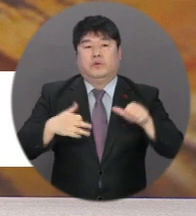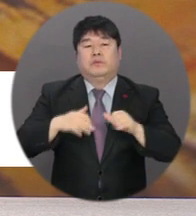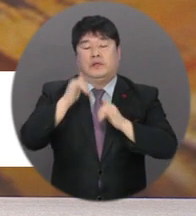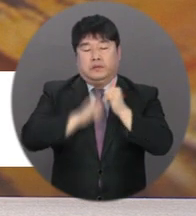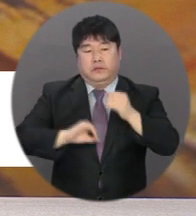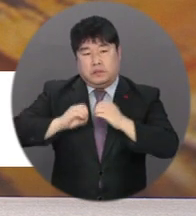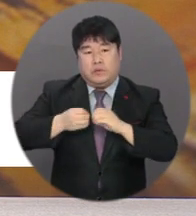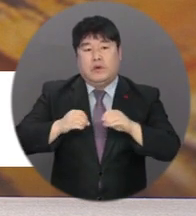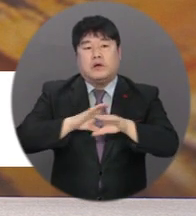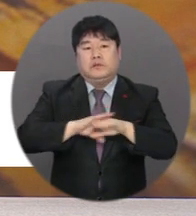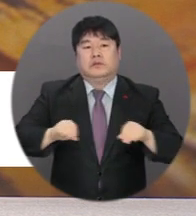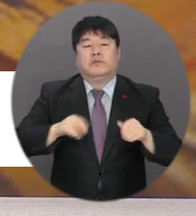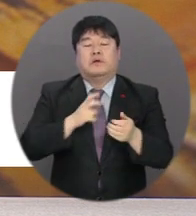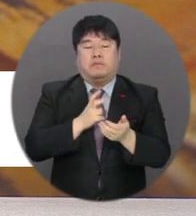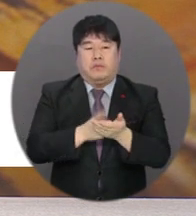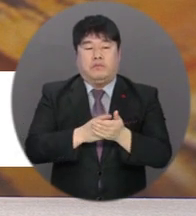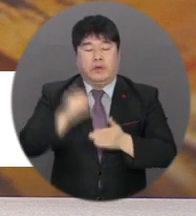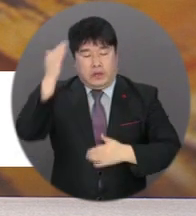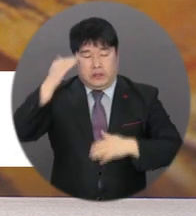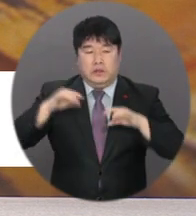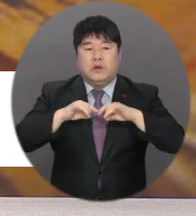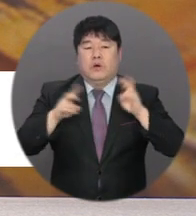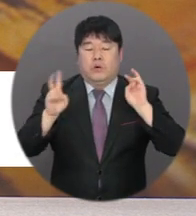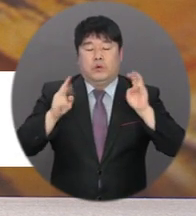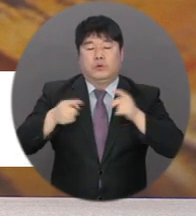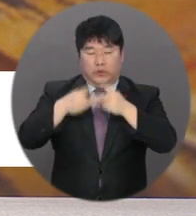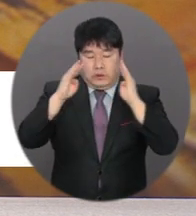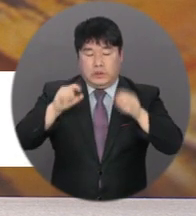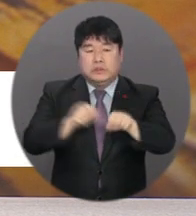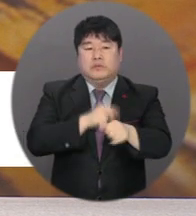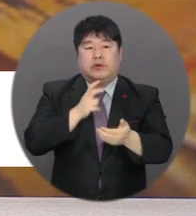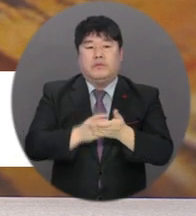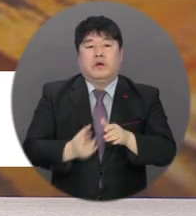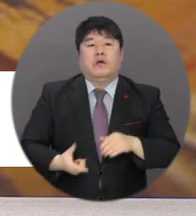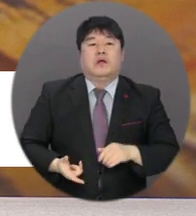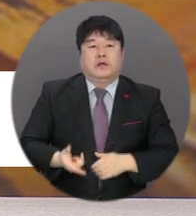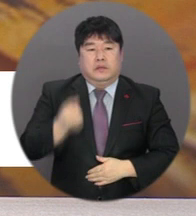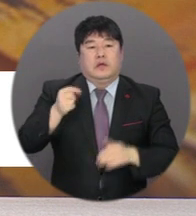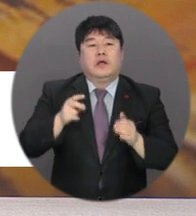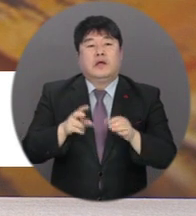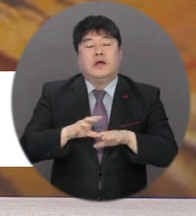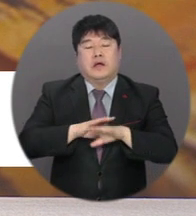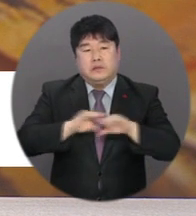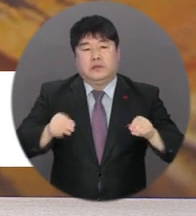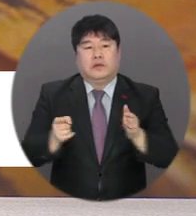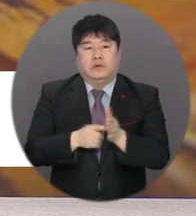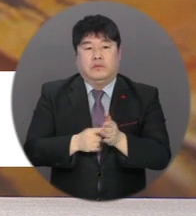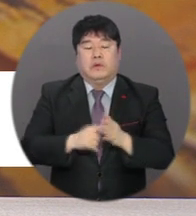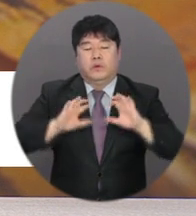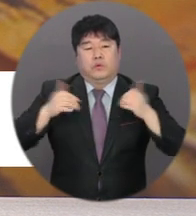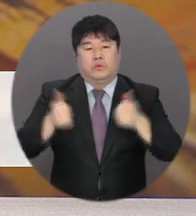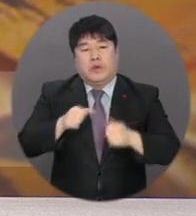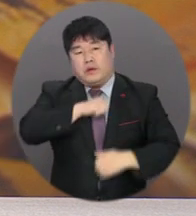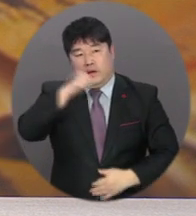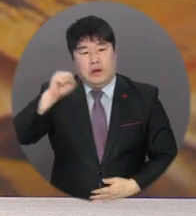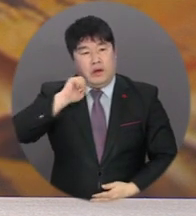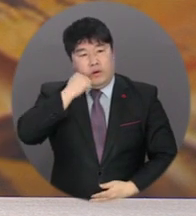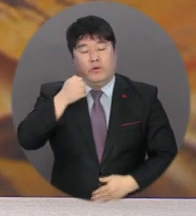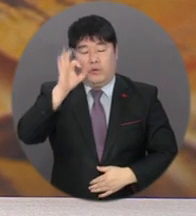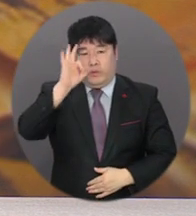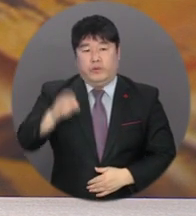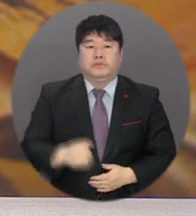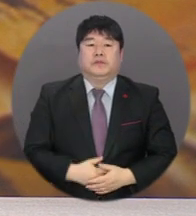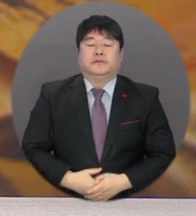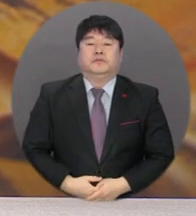왜곡 처벌법과 한전공대특별법 등 처리가 시급한 법안들은 국회 문턱을 넘기 어려워 보입니다. 이계상